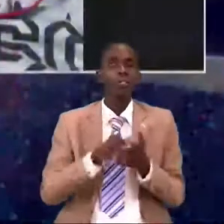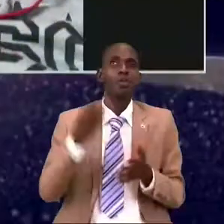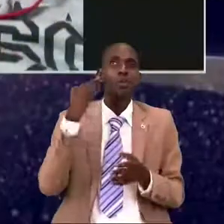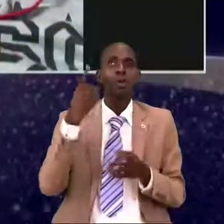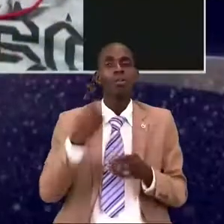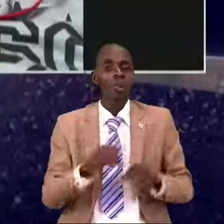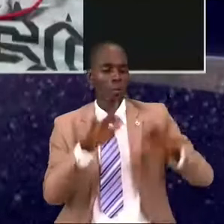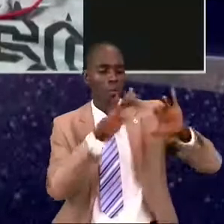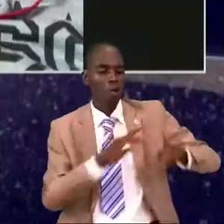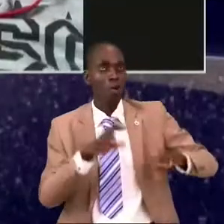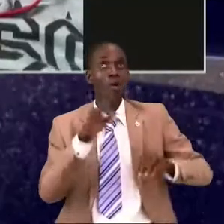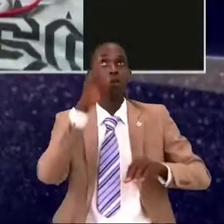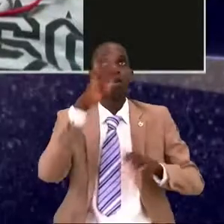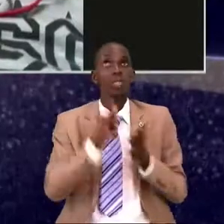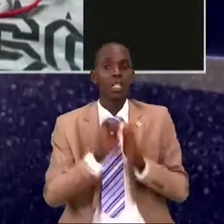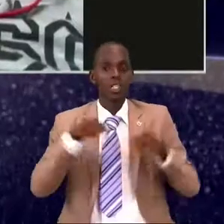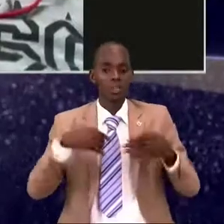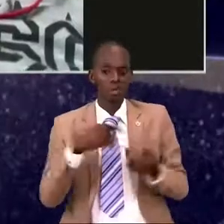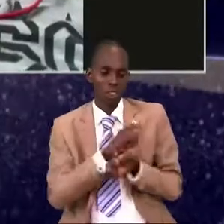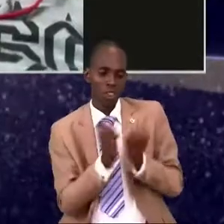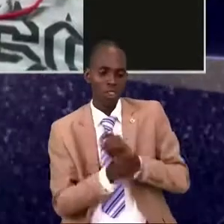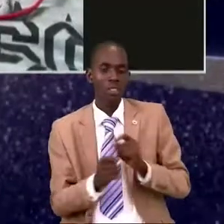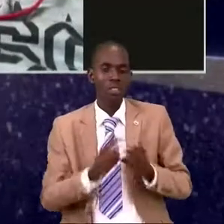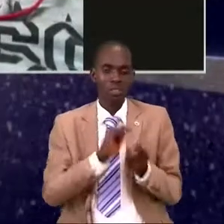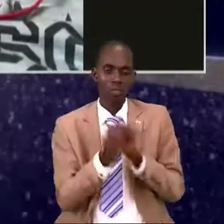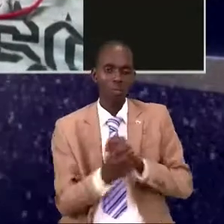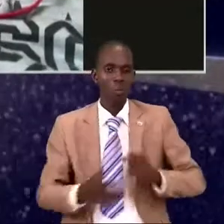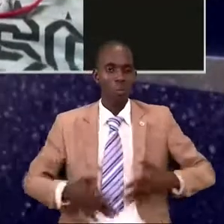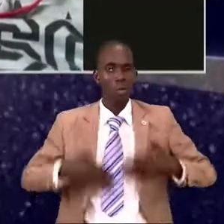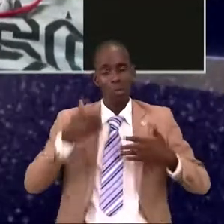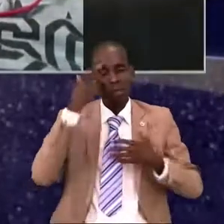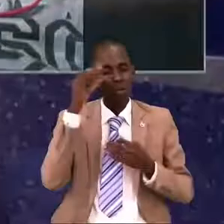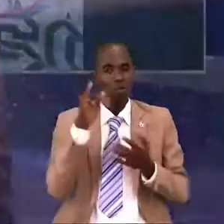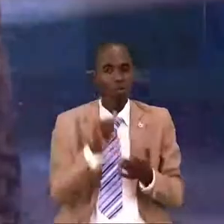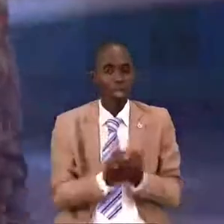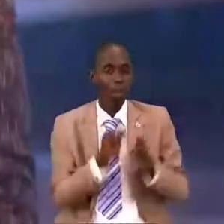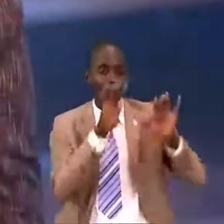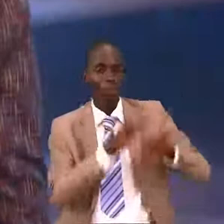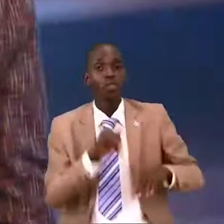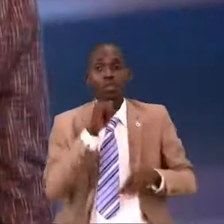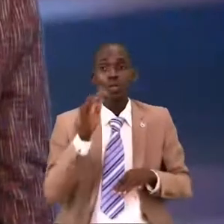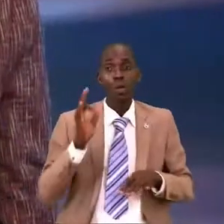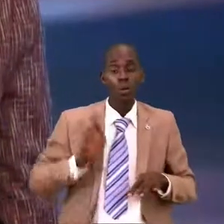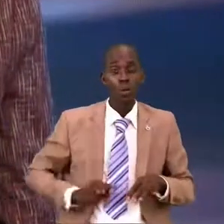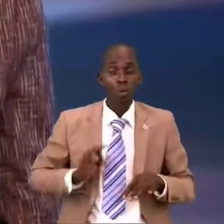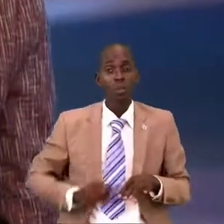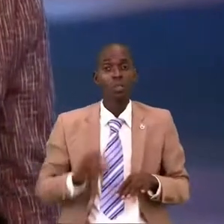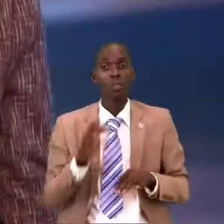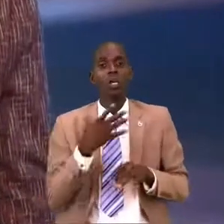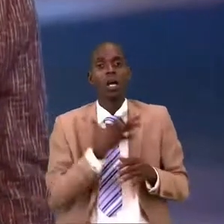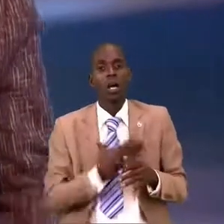miséricorde imméritée, tu dois aussi donner cette miséricorde aux autres. Tu n'es plus dur envers les